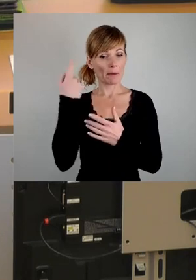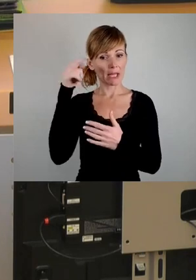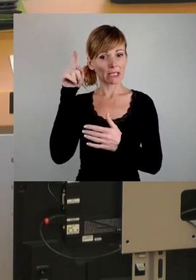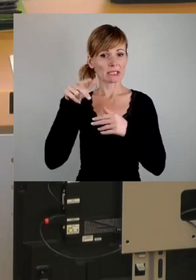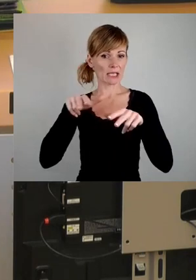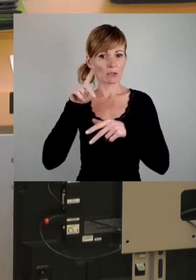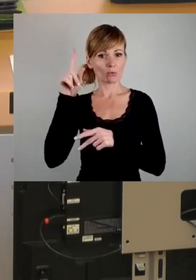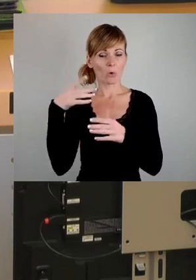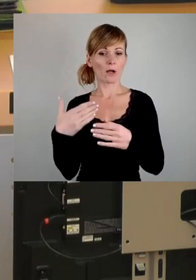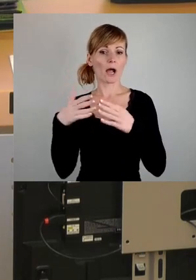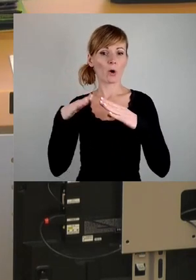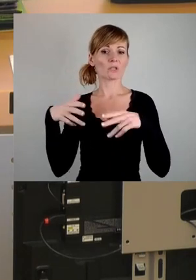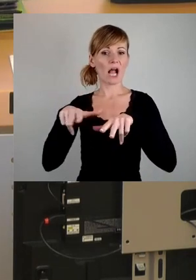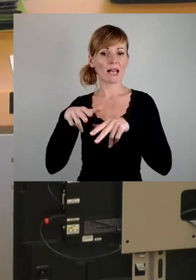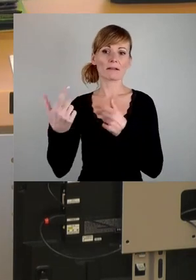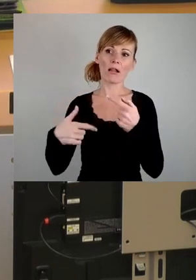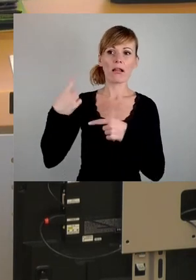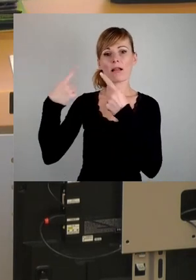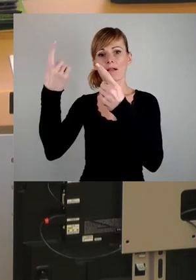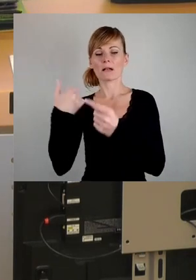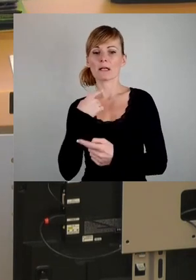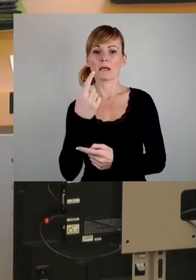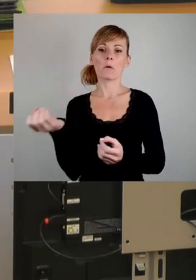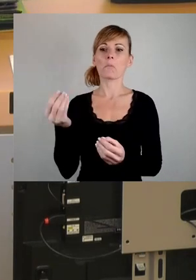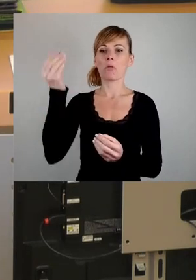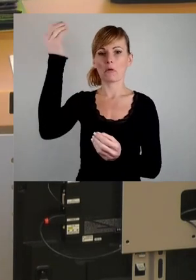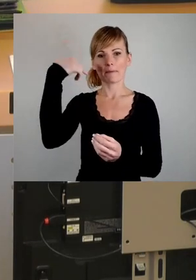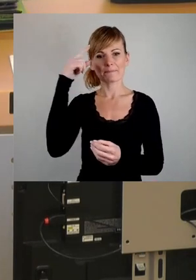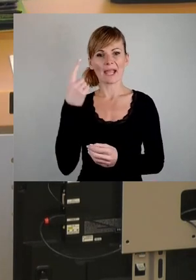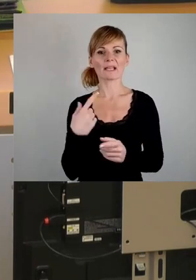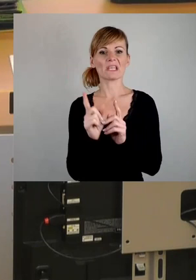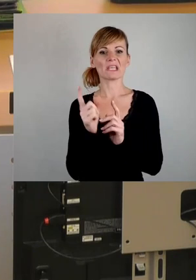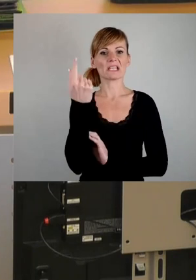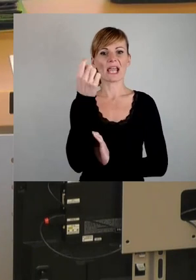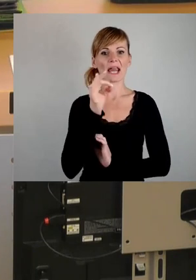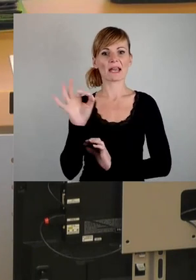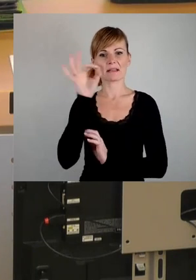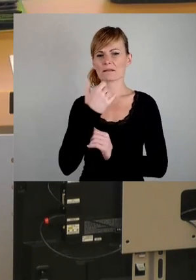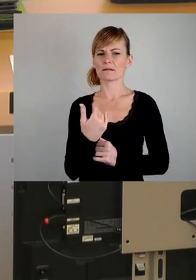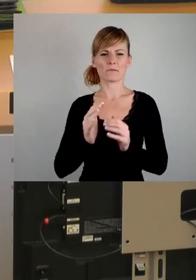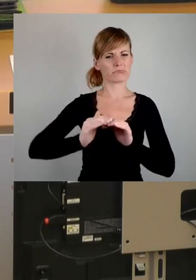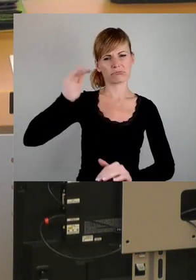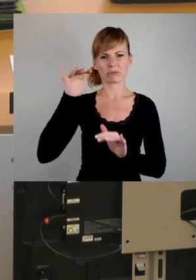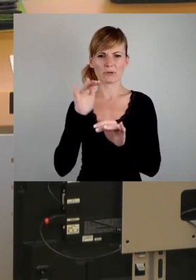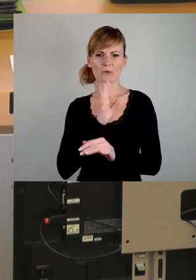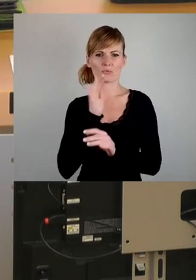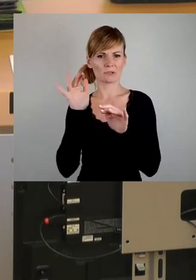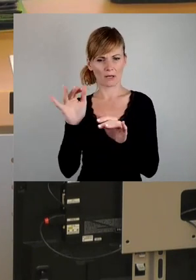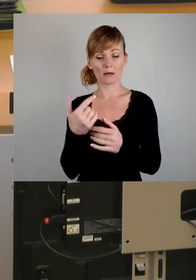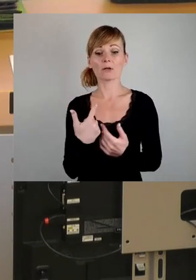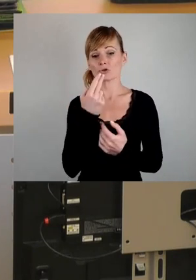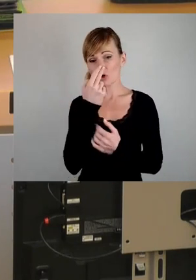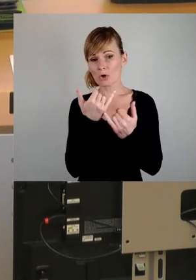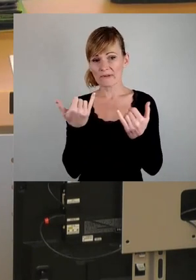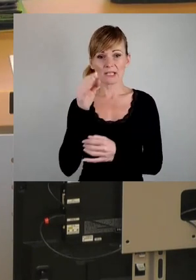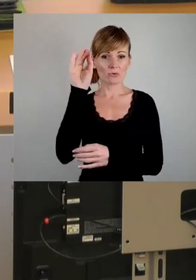veranstaltet, als wenn Geld auf Bäumen wachsen würde. Und wir sind mal gespannt, wie das weitergeht. Wenn wir in Zukunft keine solide wirtschaftliche Grundlage mehr